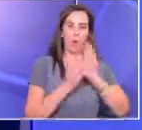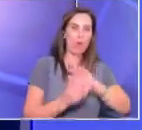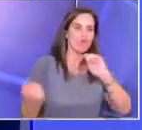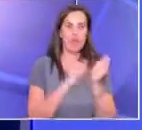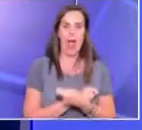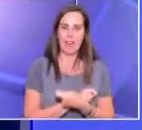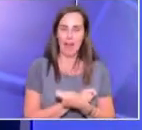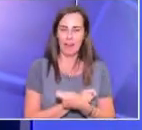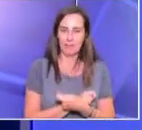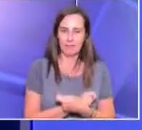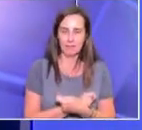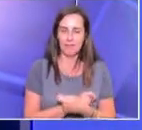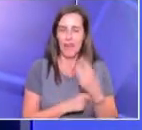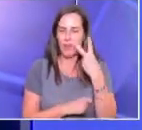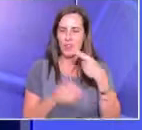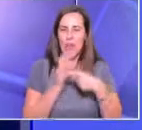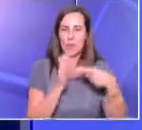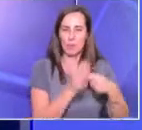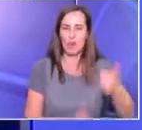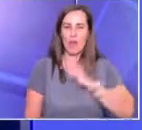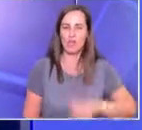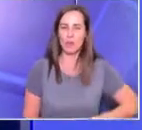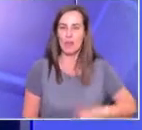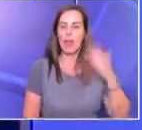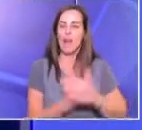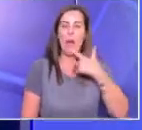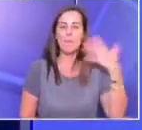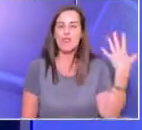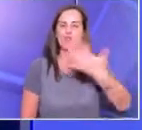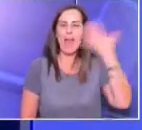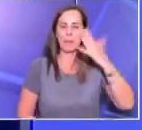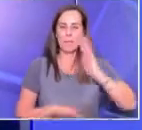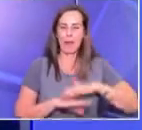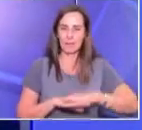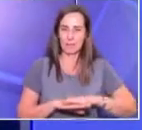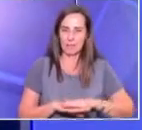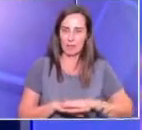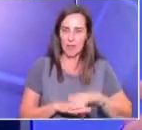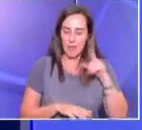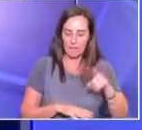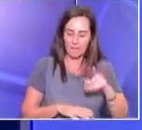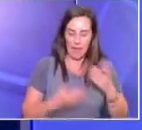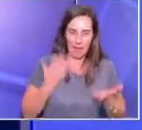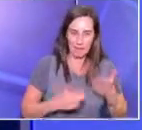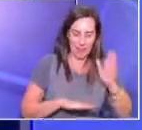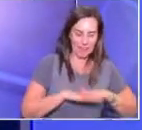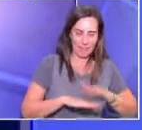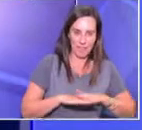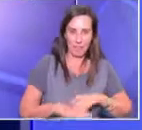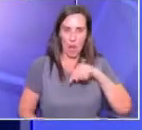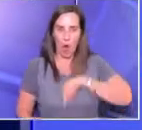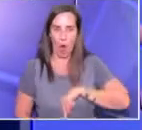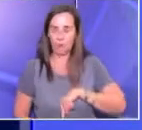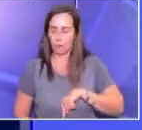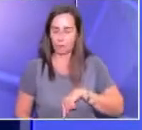התהפכה. אלו הן רק שתי דוגמאות של ראשי עיריות שמכהנים שנים על שנים בתפקיד, והזהות בין התפקיד לבין האישיות